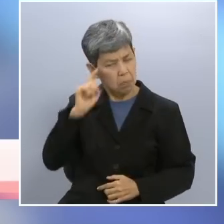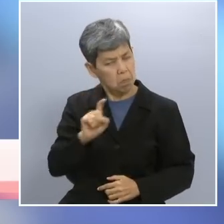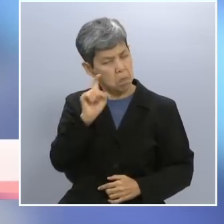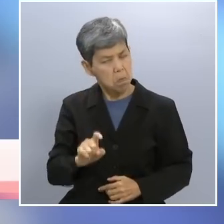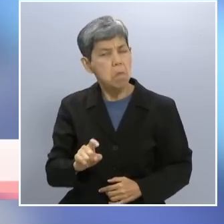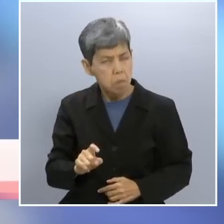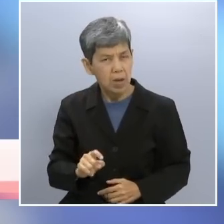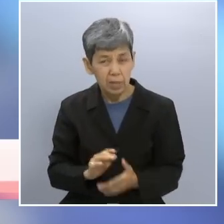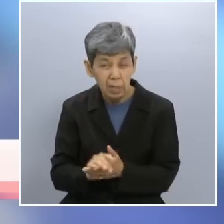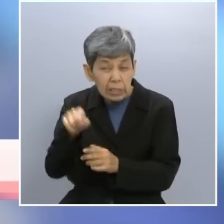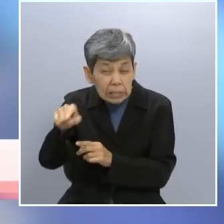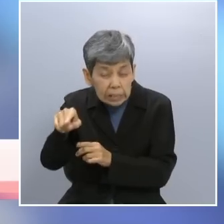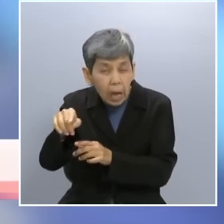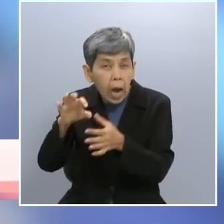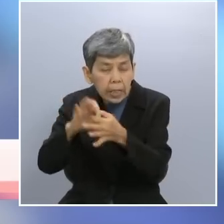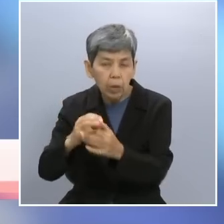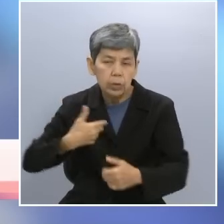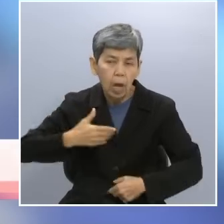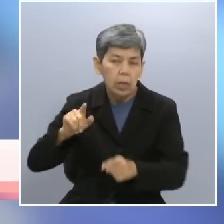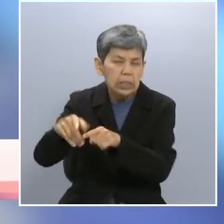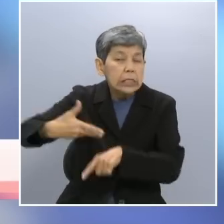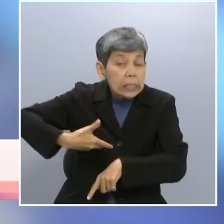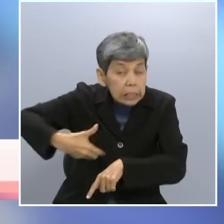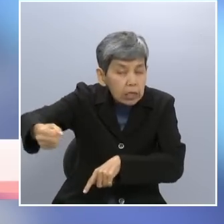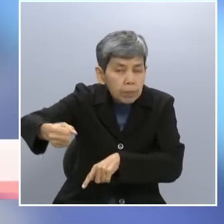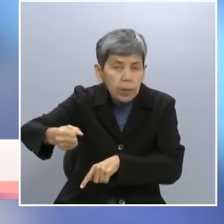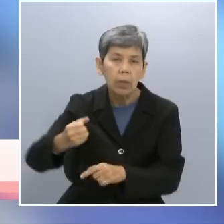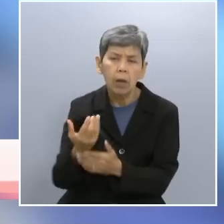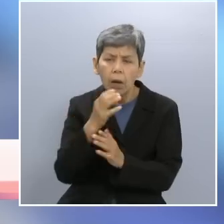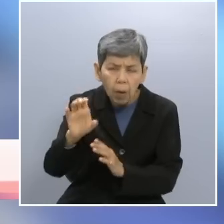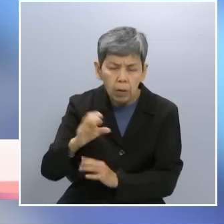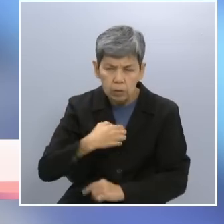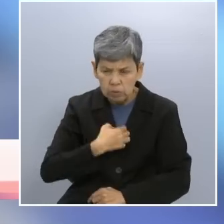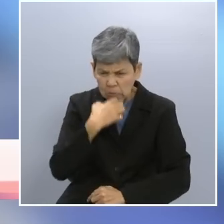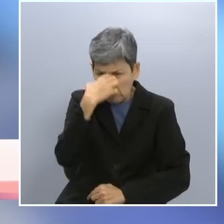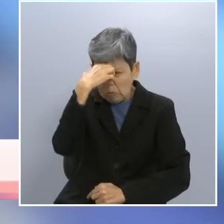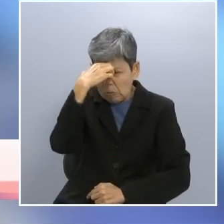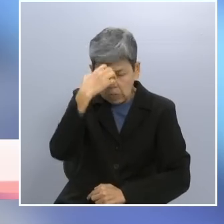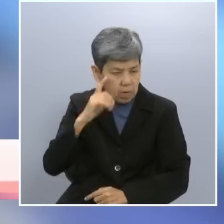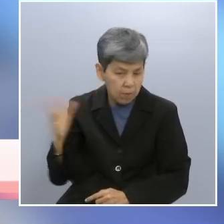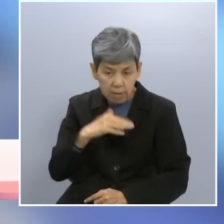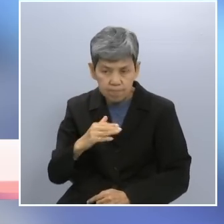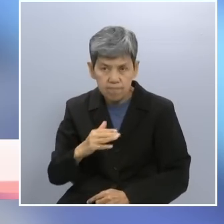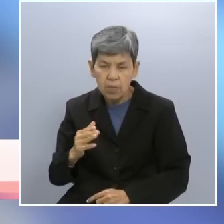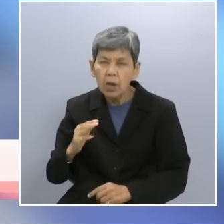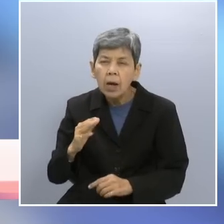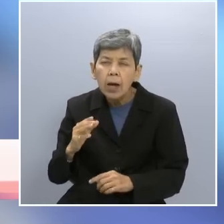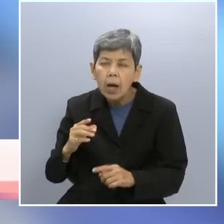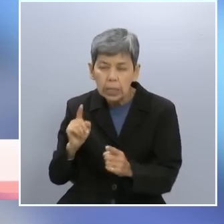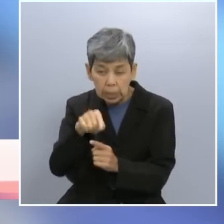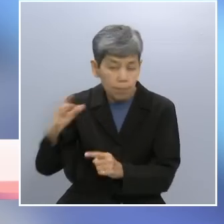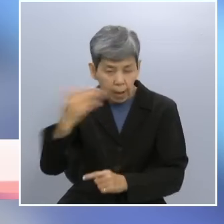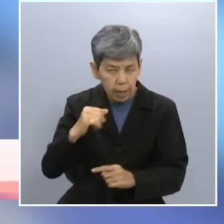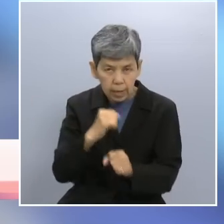นะคะว่าคนร้ายอาจจะเป็นลูกหนี้รายนี้เมื่อเห็นโพสต์แล้วเกิดความโกรธก็เลยพาพวกที่เป็นคนกว้างขวางในพื้น